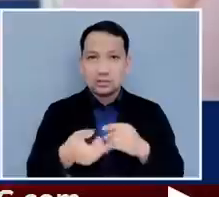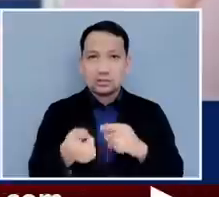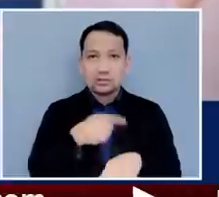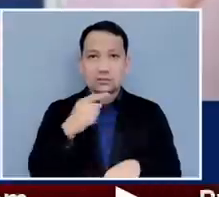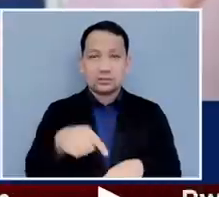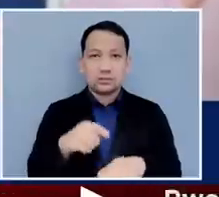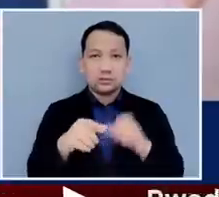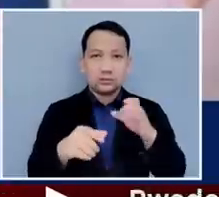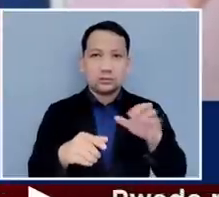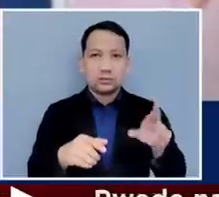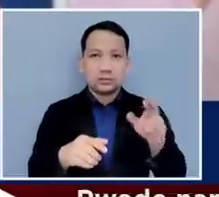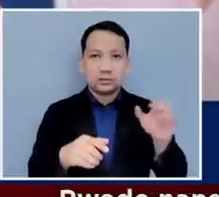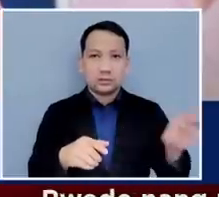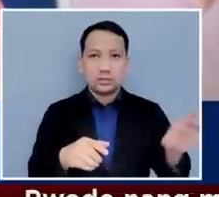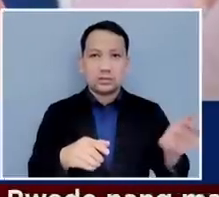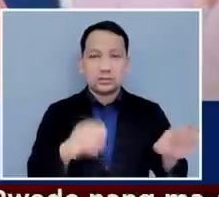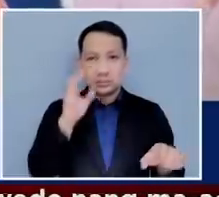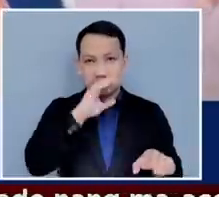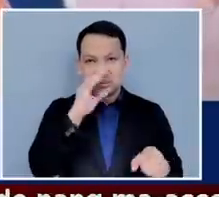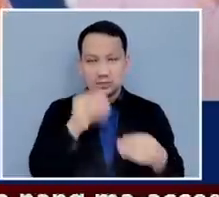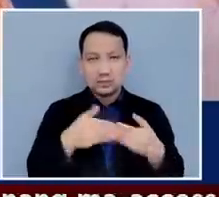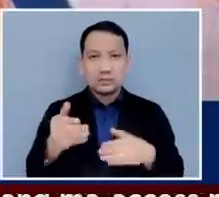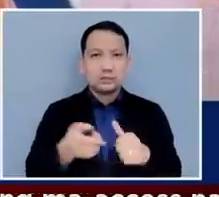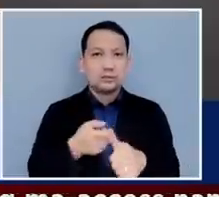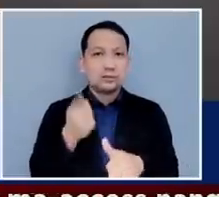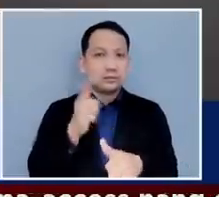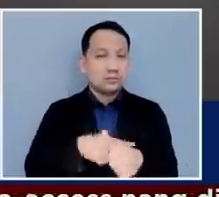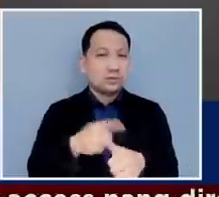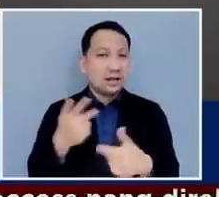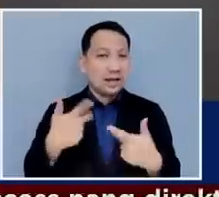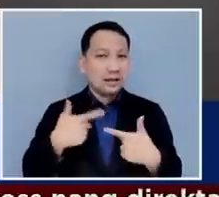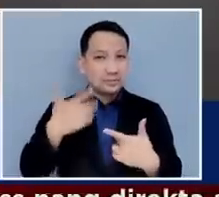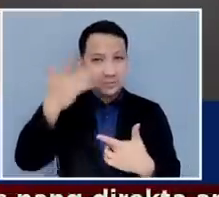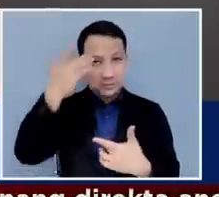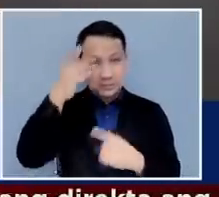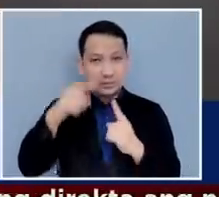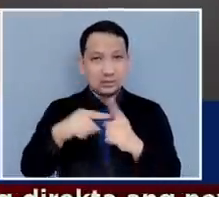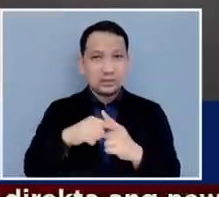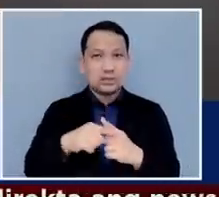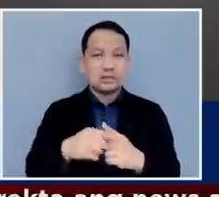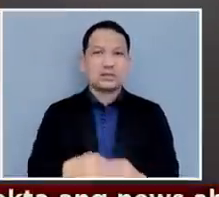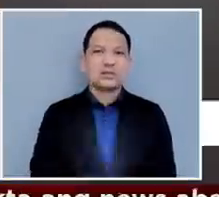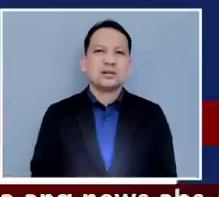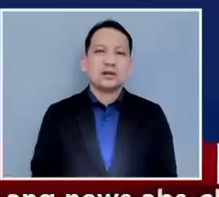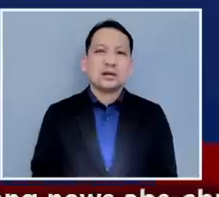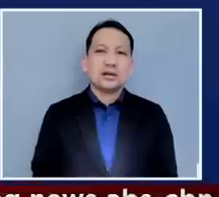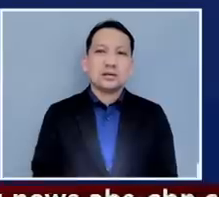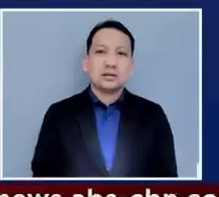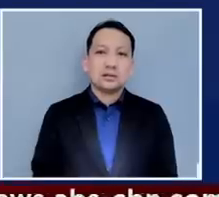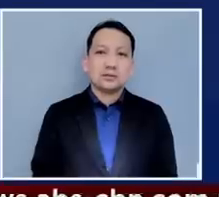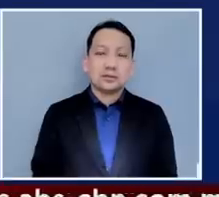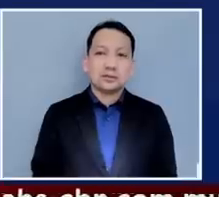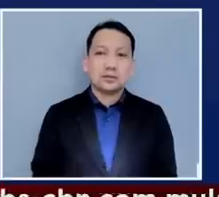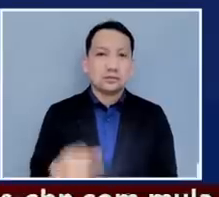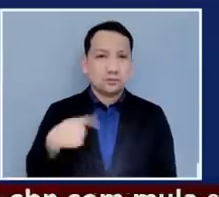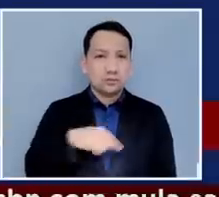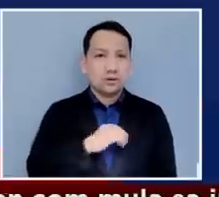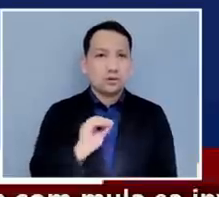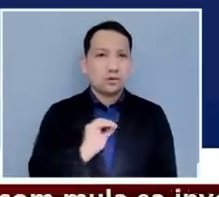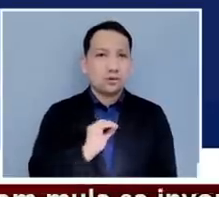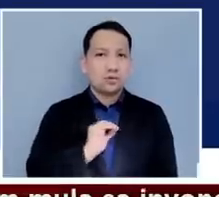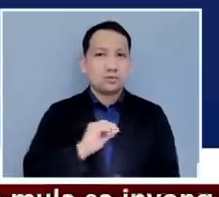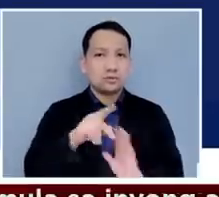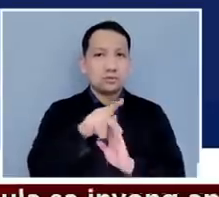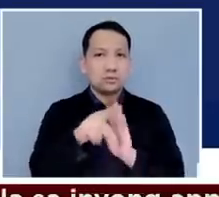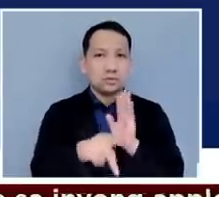City, Cebu, kung saan unang naitala ang kaso. We will craft our own policies. We will